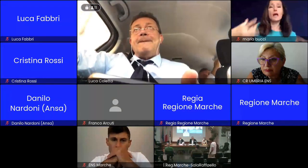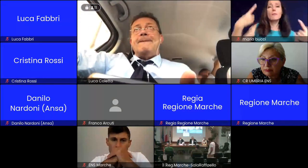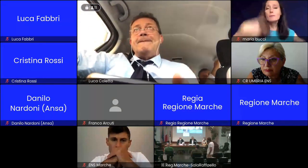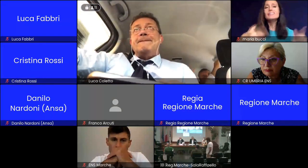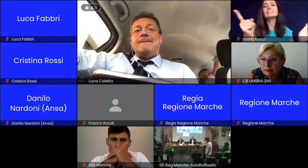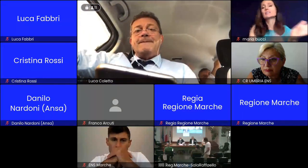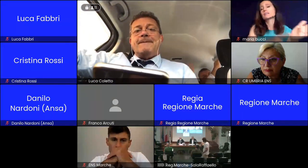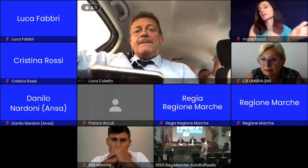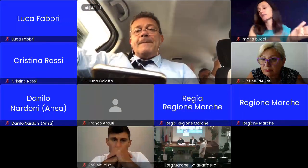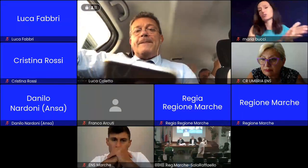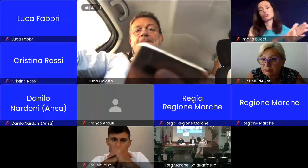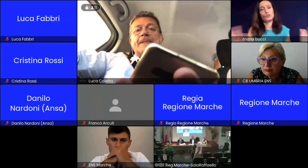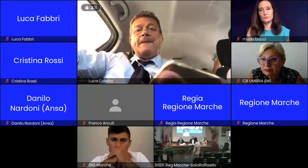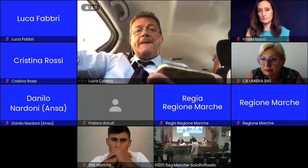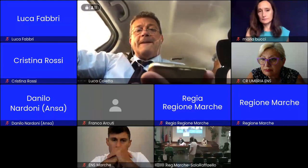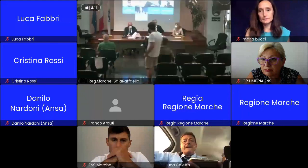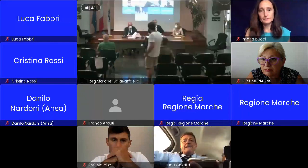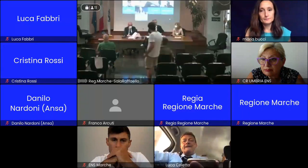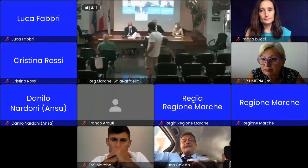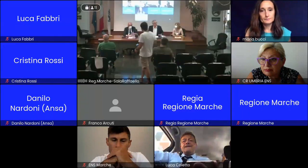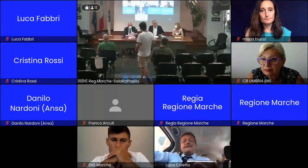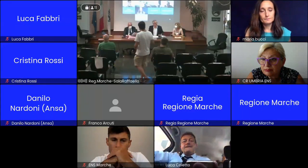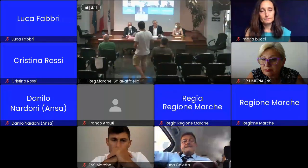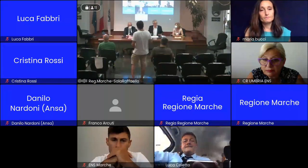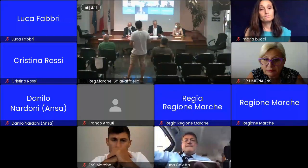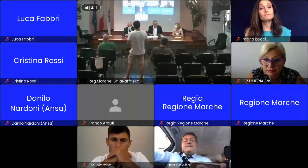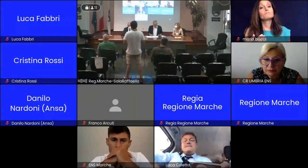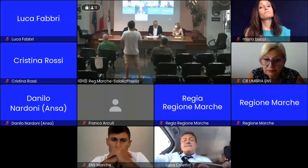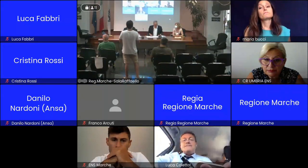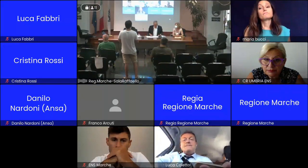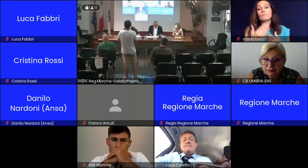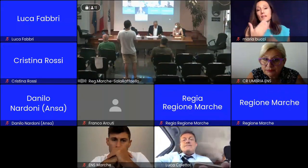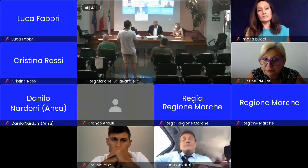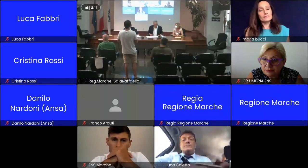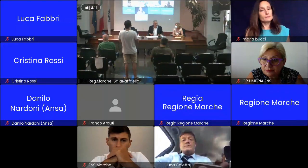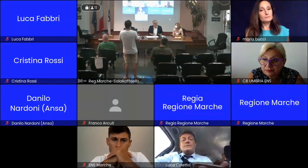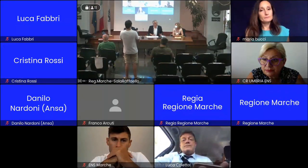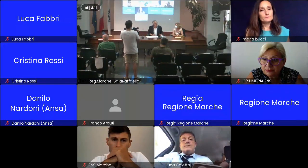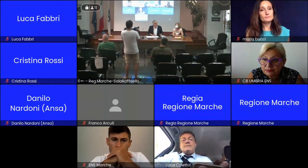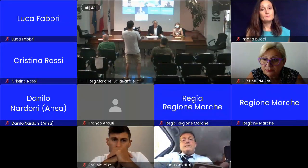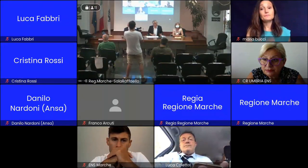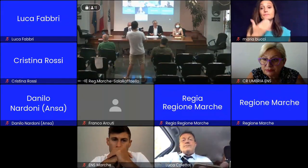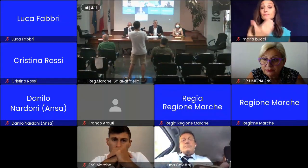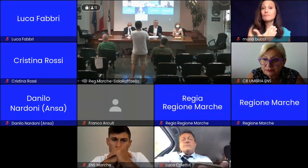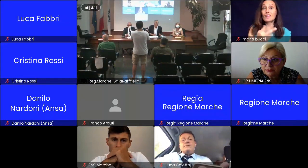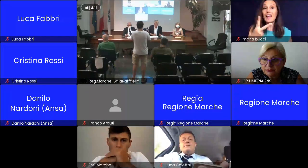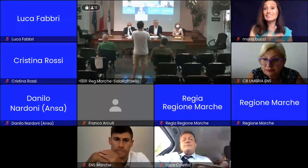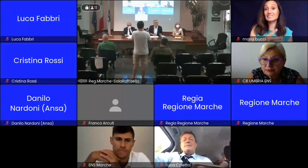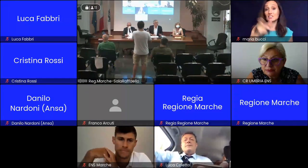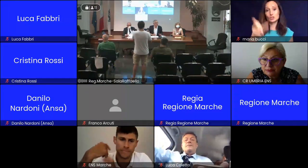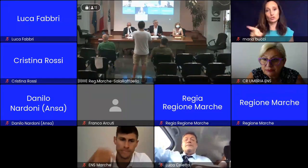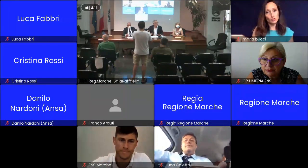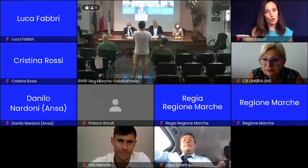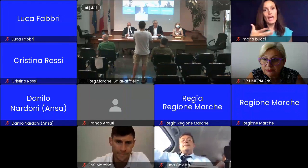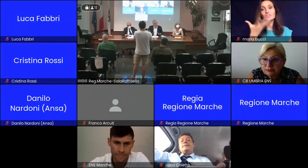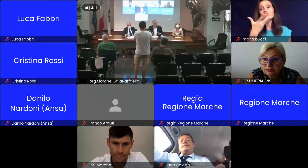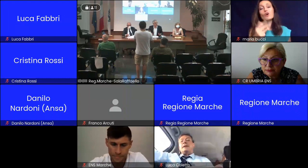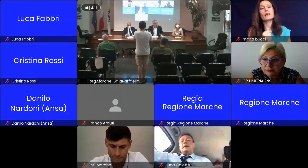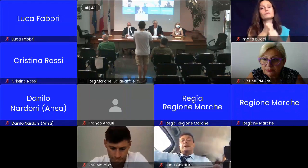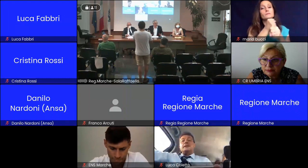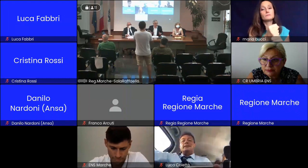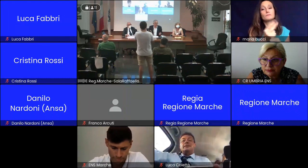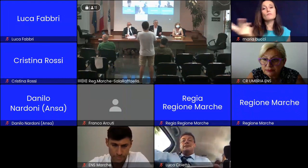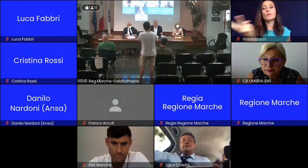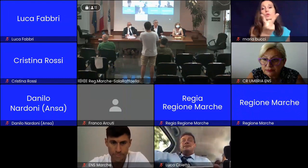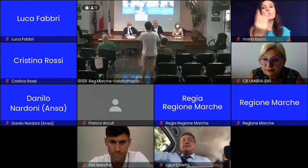Bene, grazie Assessore. Ora io procederei così, darei la parola all'ENS, ai due ENS delle Marche e dell'Umbria